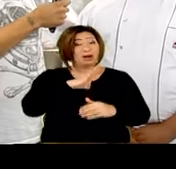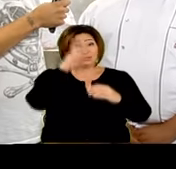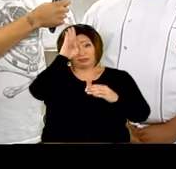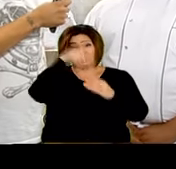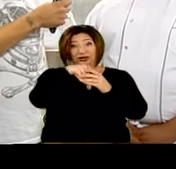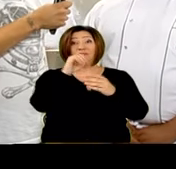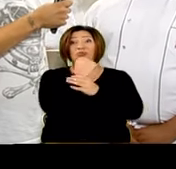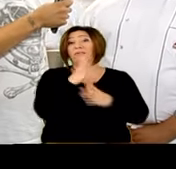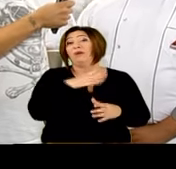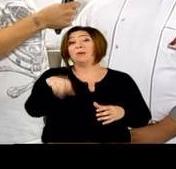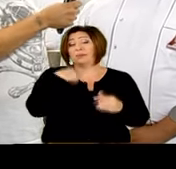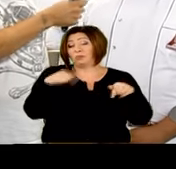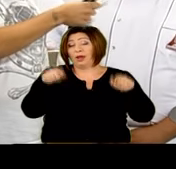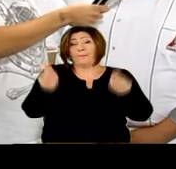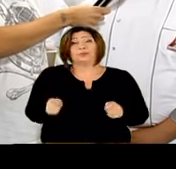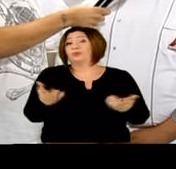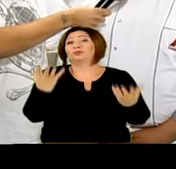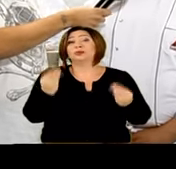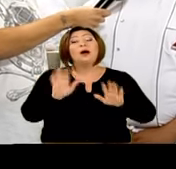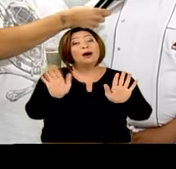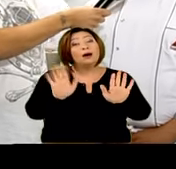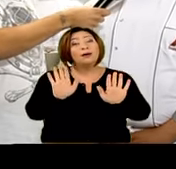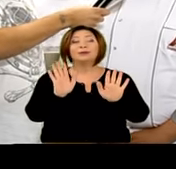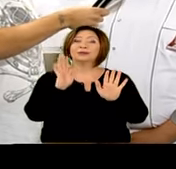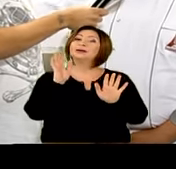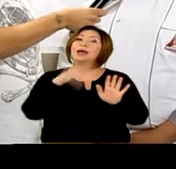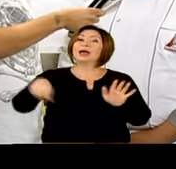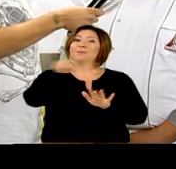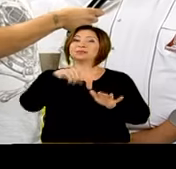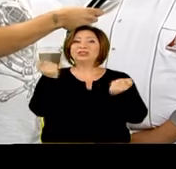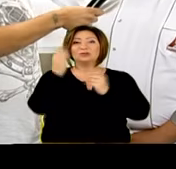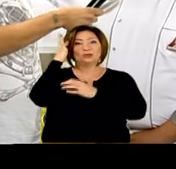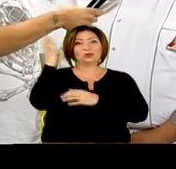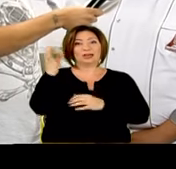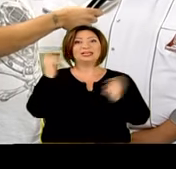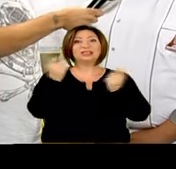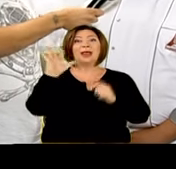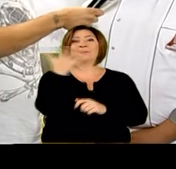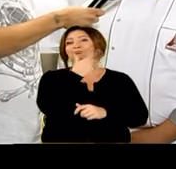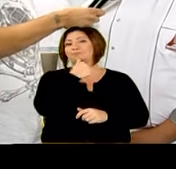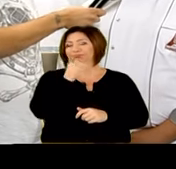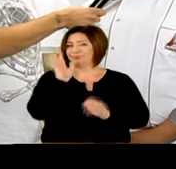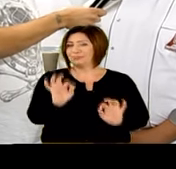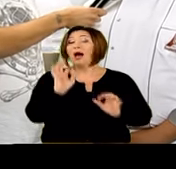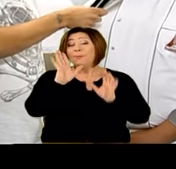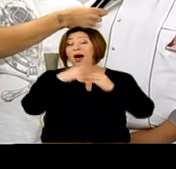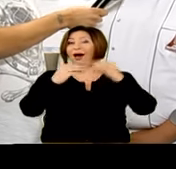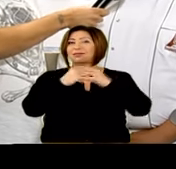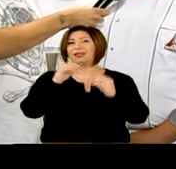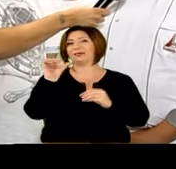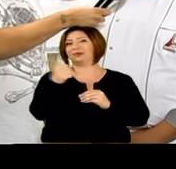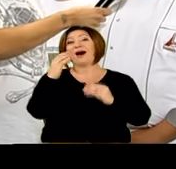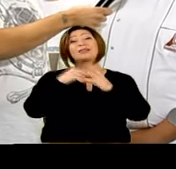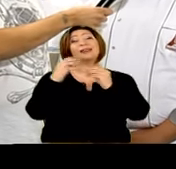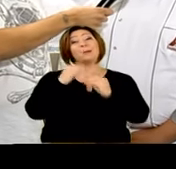içlerinde. Onlar diyecekler ki burada yapıyoruz. Ne olacak? Ya kesinlikle hepsi işinin uzmanlarıdır. Hepsi işlerini çok güzel yapıyorlar. Ama Adana kebabı Adana'da çok